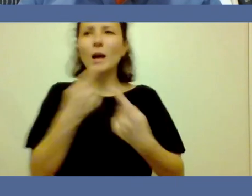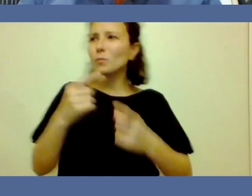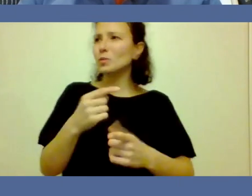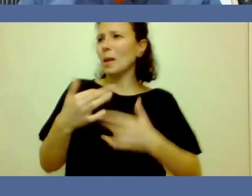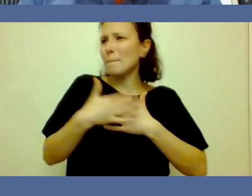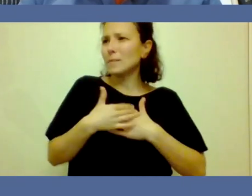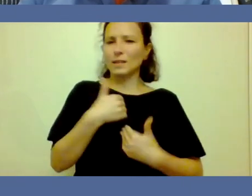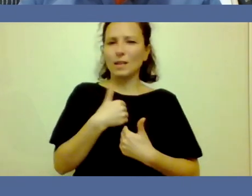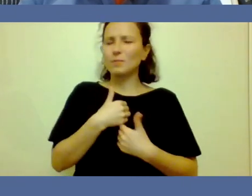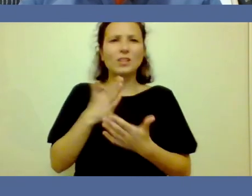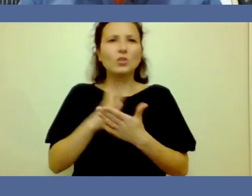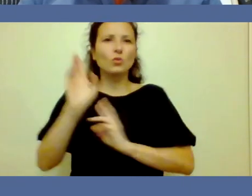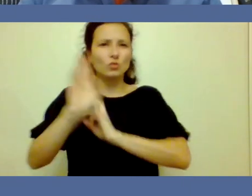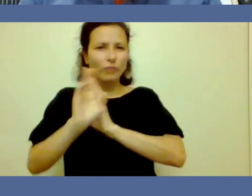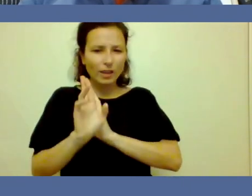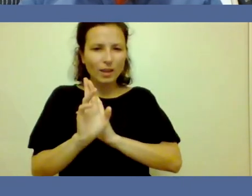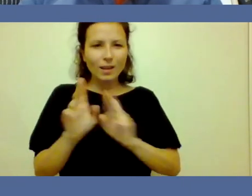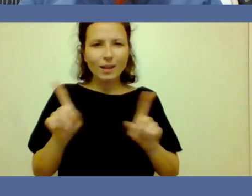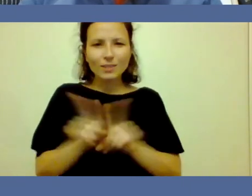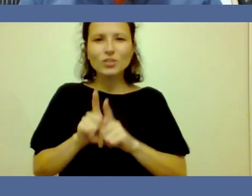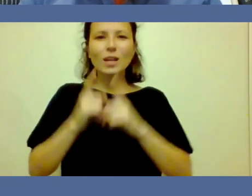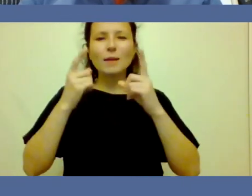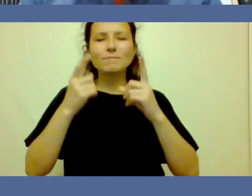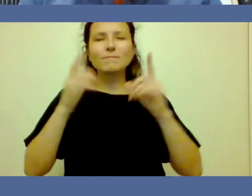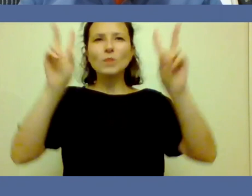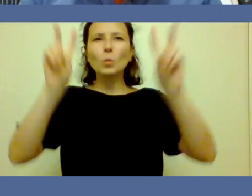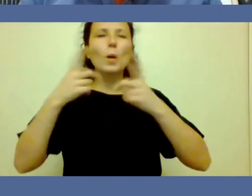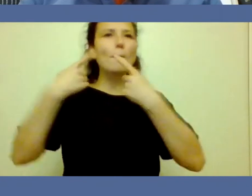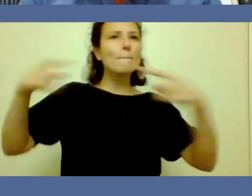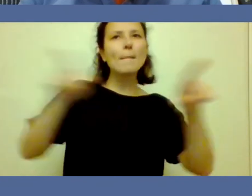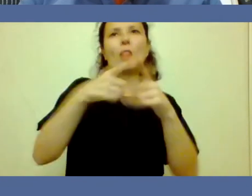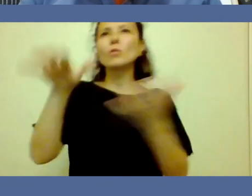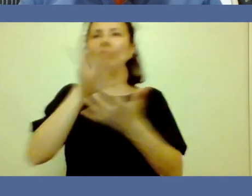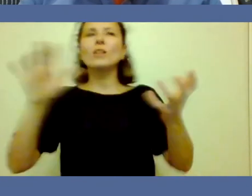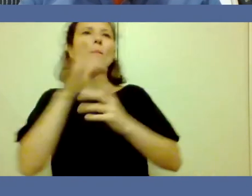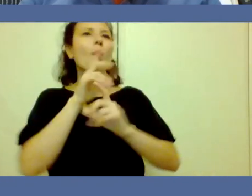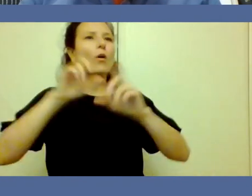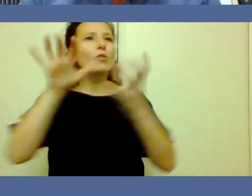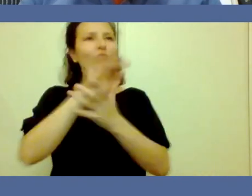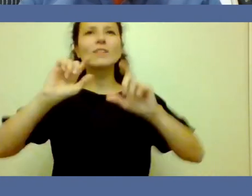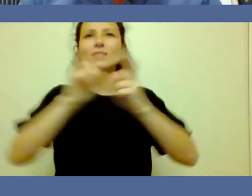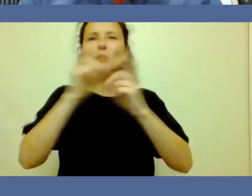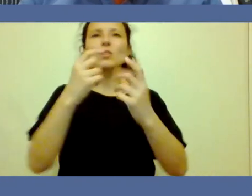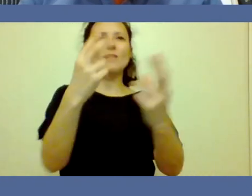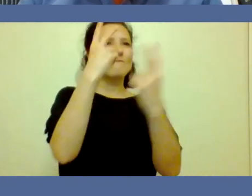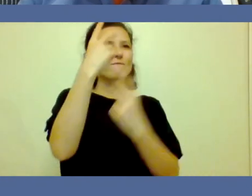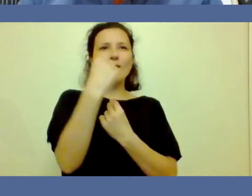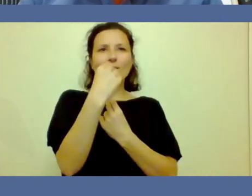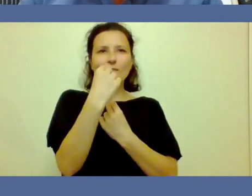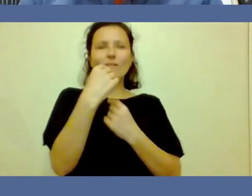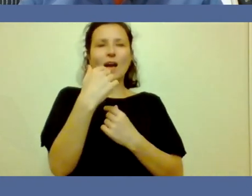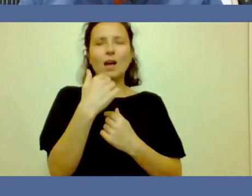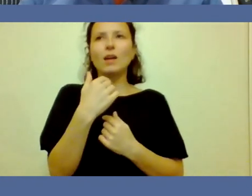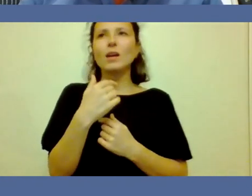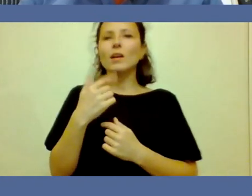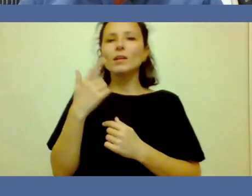mówię tylko o dźwiękach, ale o takiej melodii świata, bo świat nieustannie do nas mówi. Jak idę z psem na spacer, to i chodzę